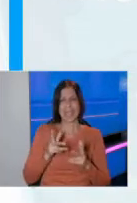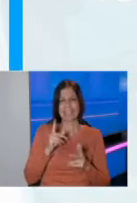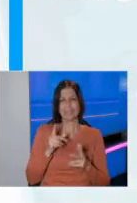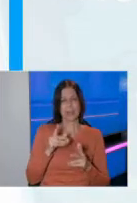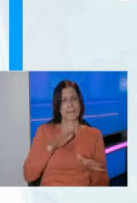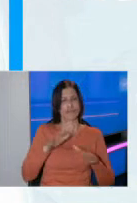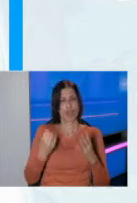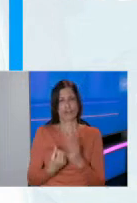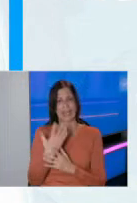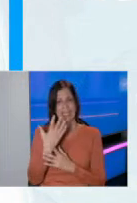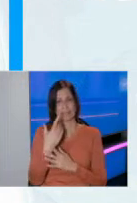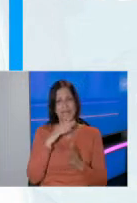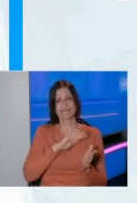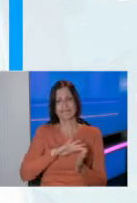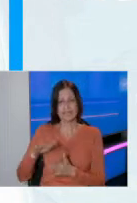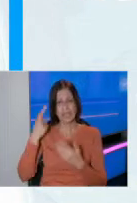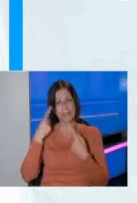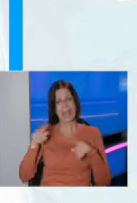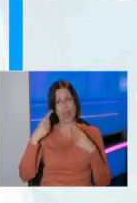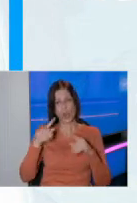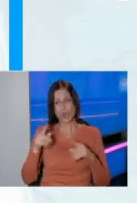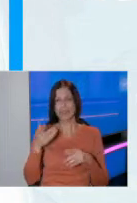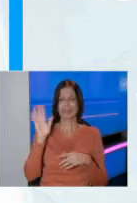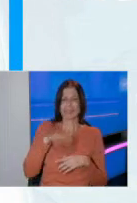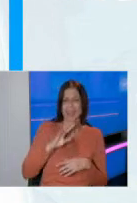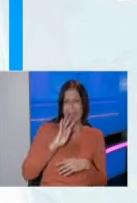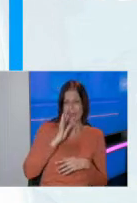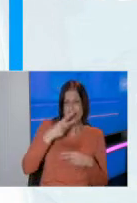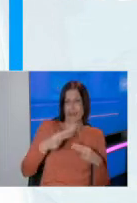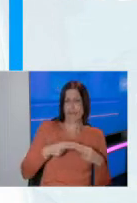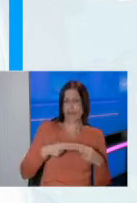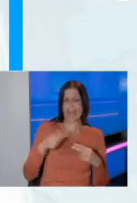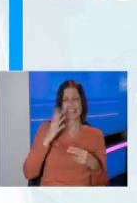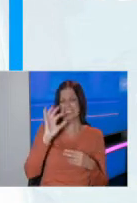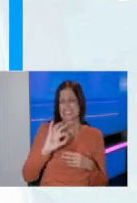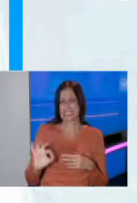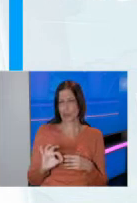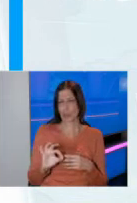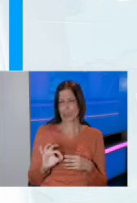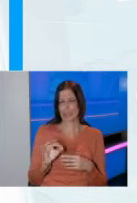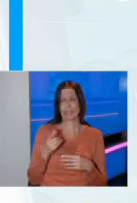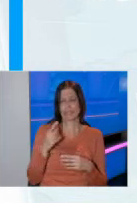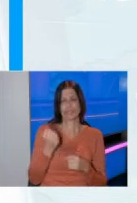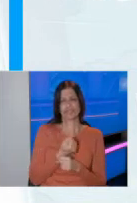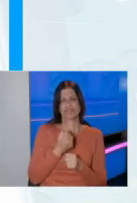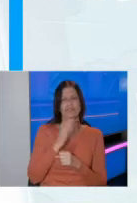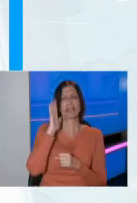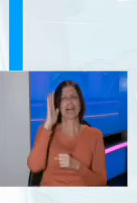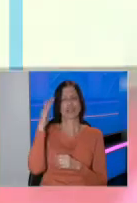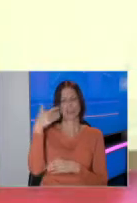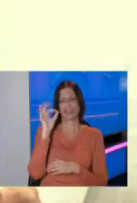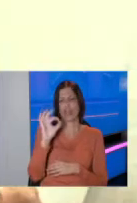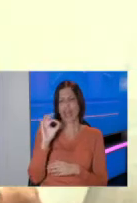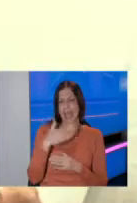שנקים ותשים בצד את כל המחלוקות בין כה וכה בארבע השנים הקרובות, אין סיכוי לממש את החזון המדיני של